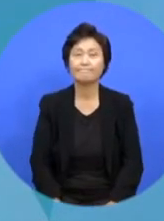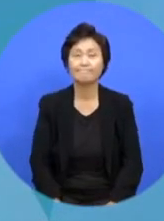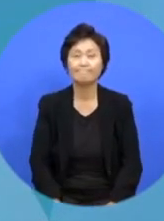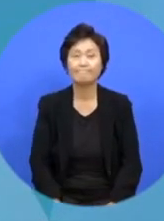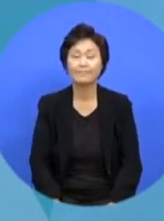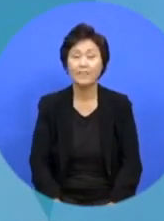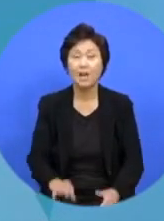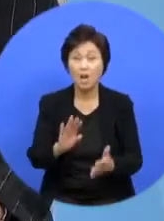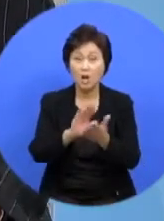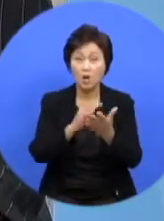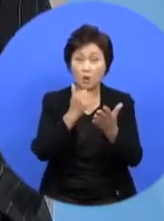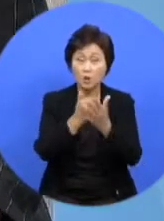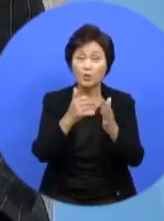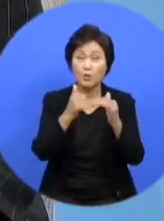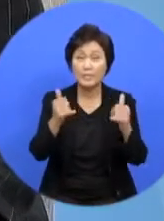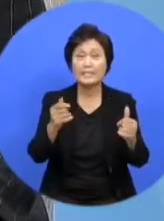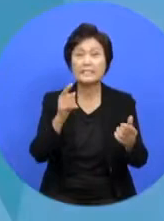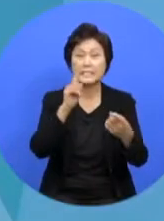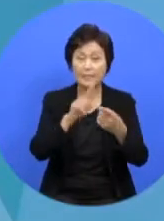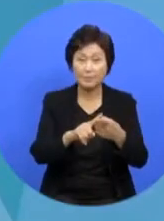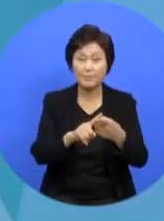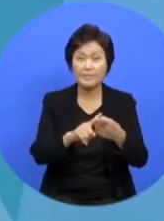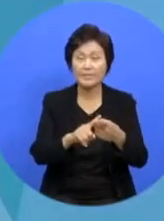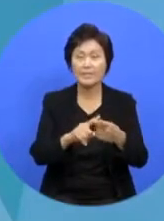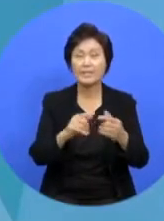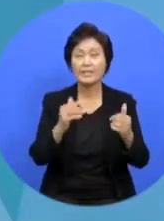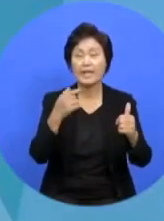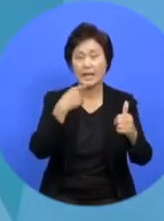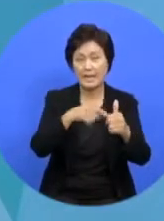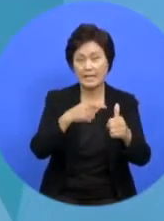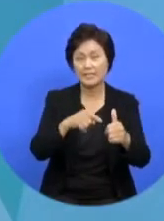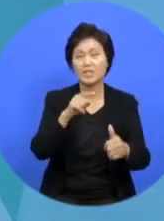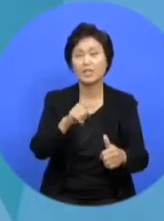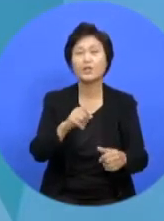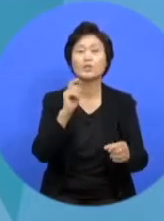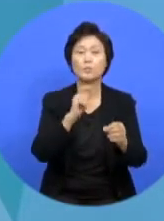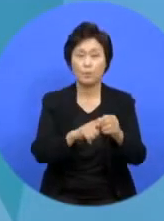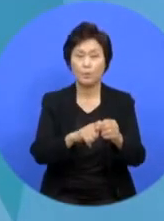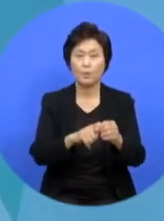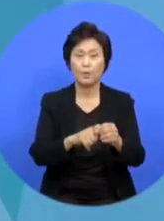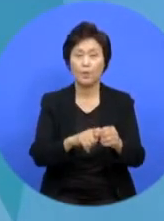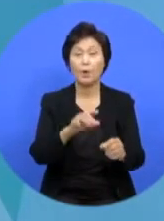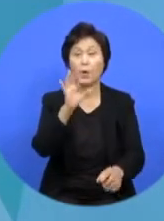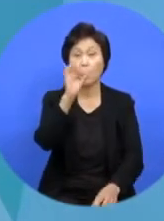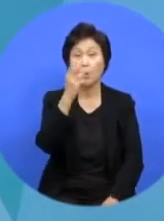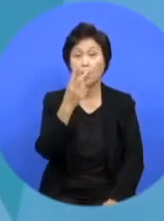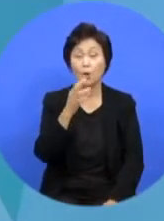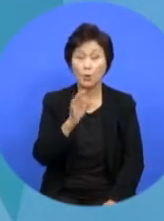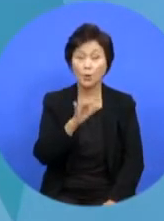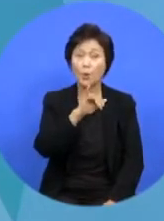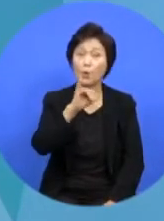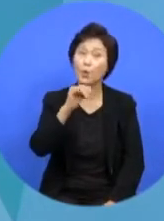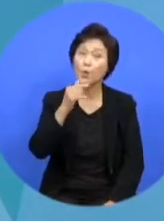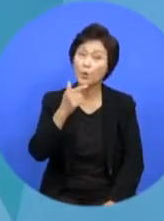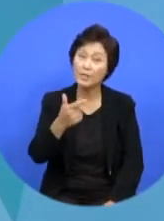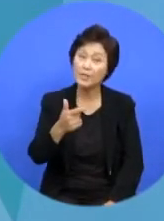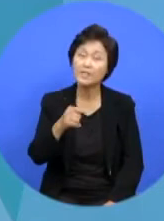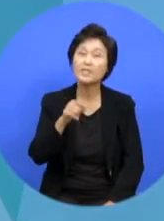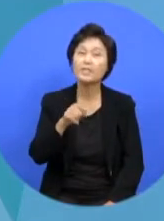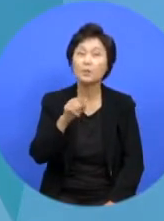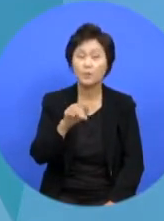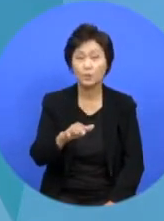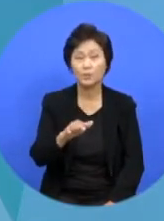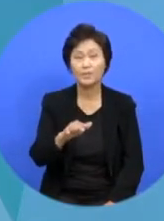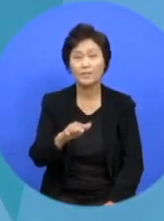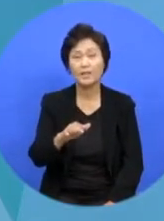예, 예. 목사님, 저 위치부터 좀 여쭤볼게요. 네, 죽전에 용인 죽전에 네. 네. 용인시 기흥구 보정동이거든요. 네. 거기가